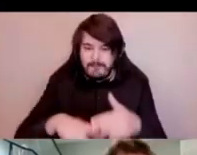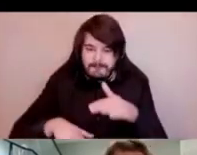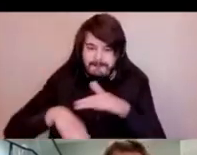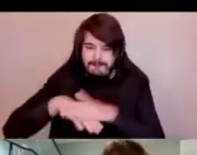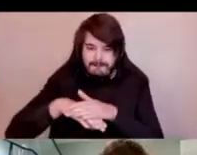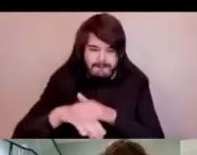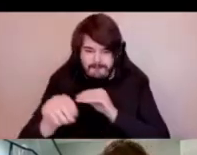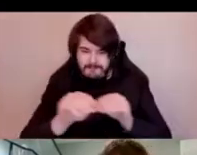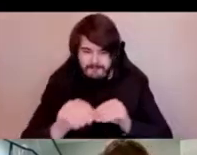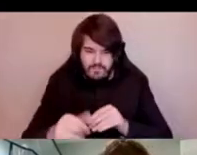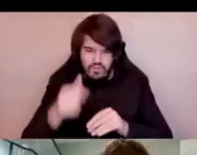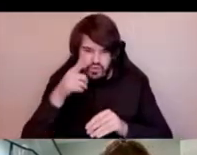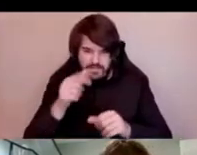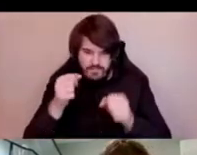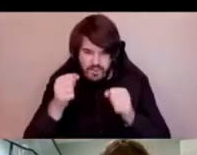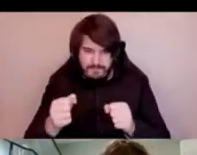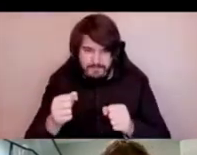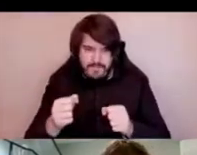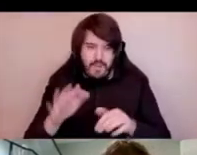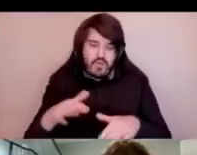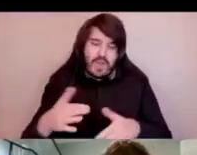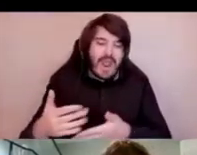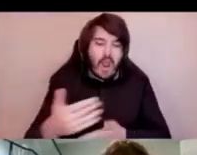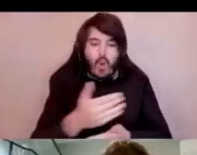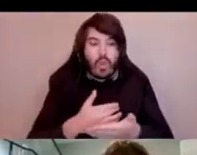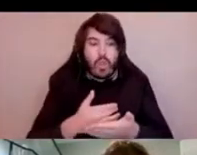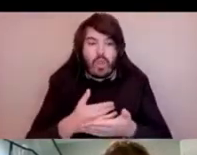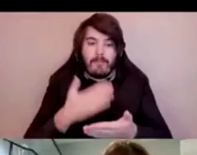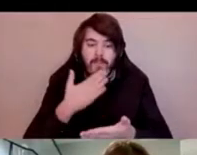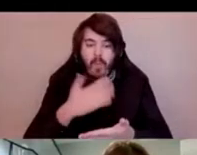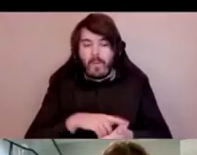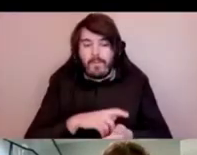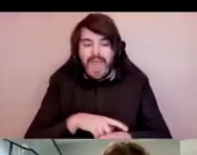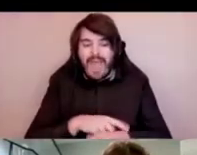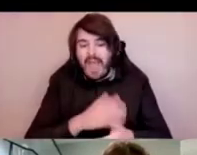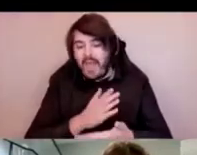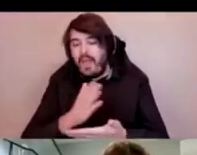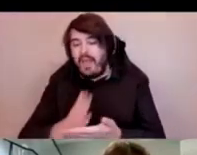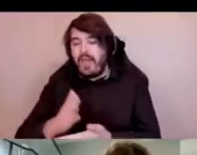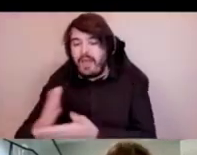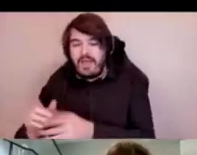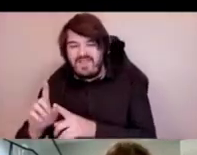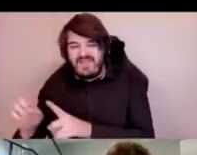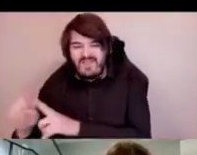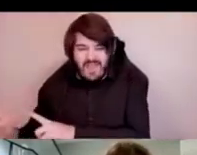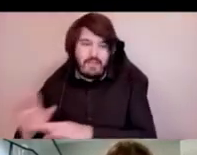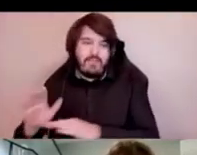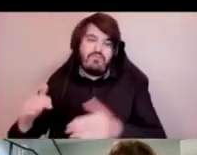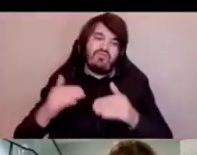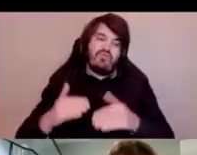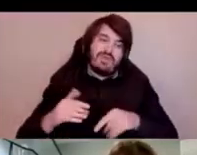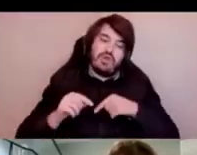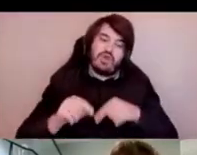possibles, récolter à des moments différents, puis jardiner selon nos limites.